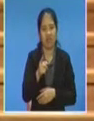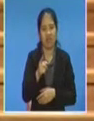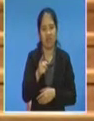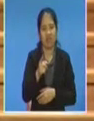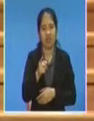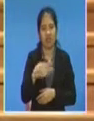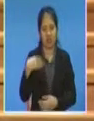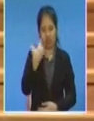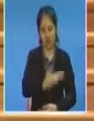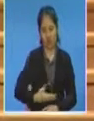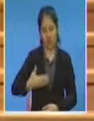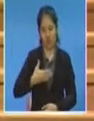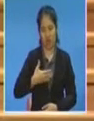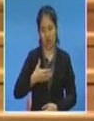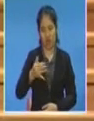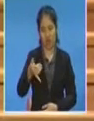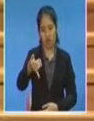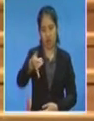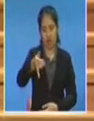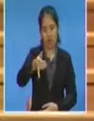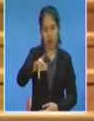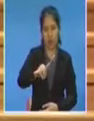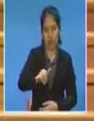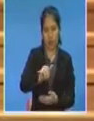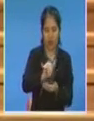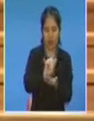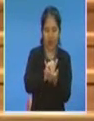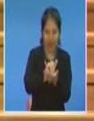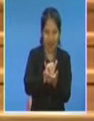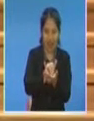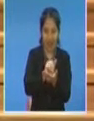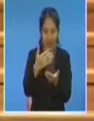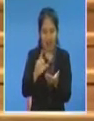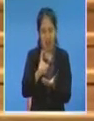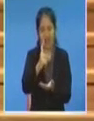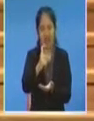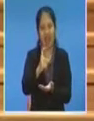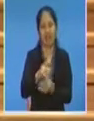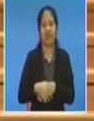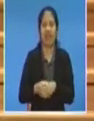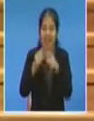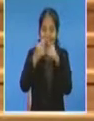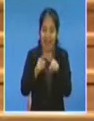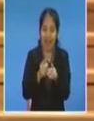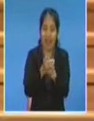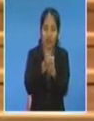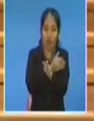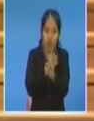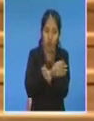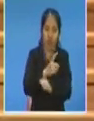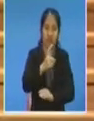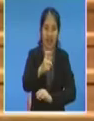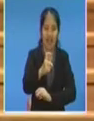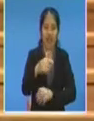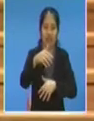ทุกระบบแล้วแต่ก่อนที่จะไปถึงหน้าจุดนั้นสังคมจะต้องดูแลผู้สูงวัยให้เป็นคนแก่อ